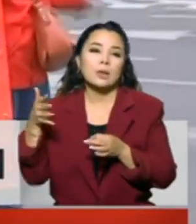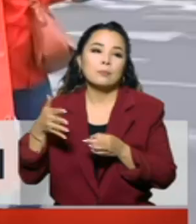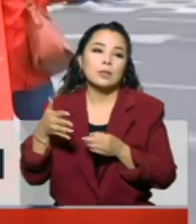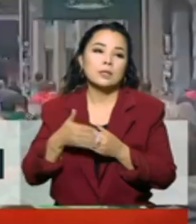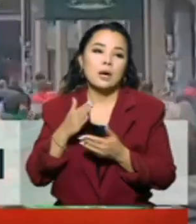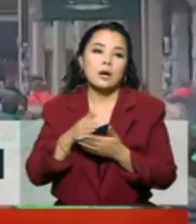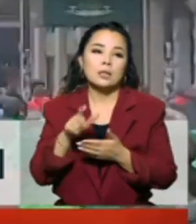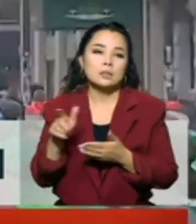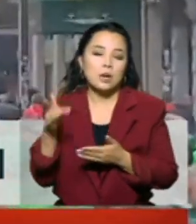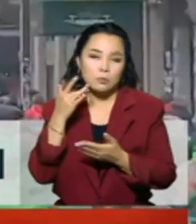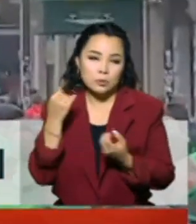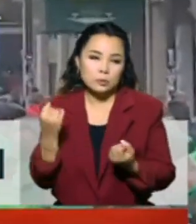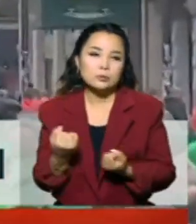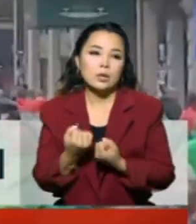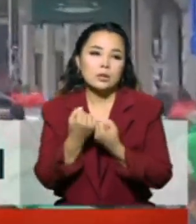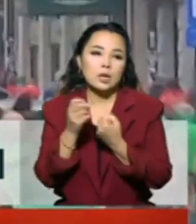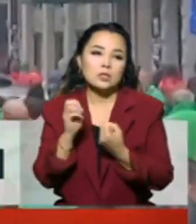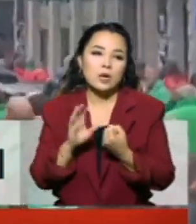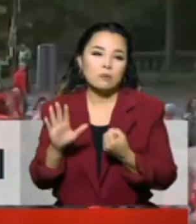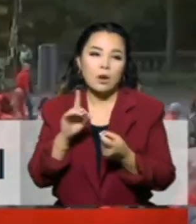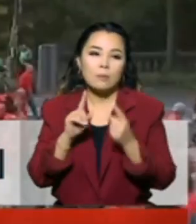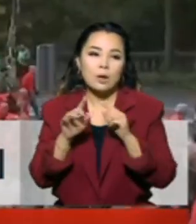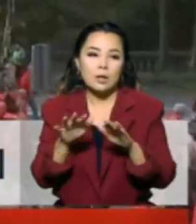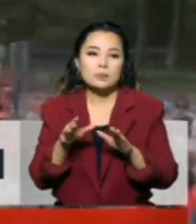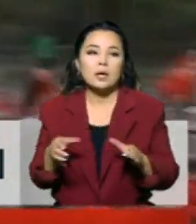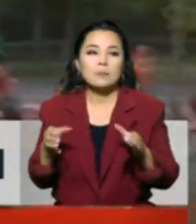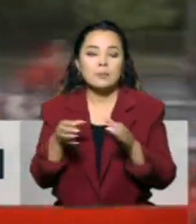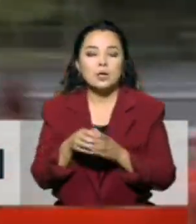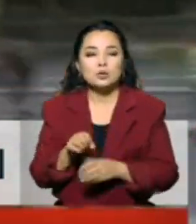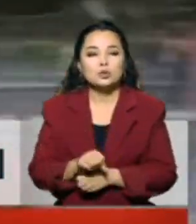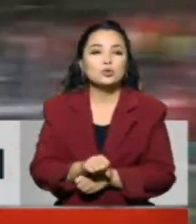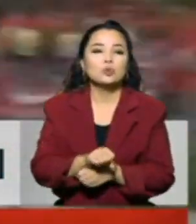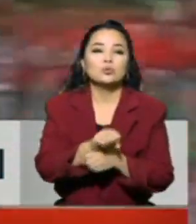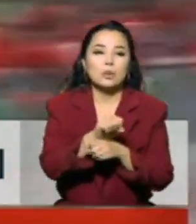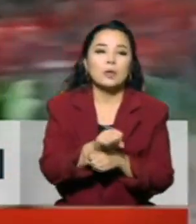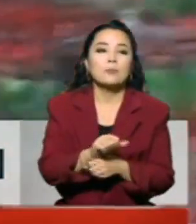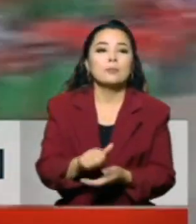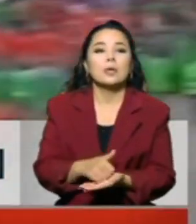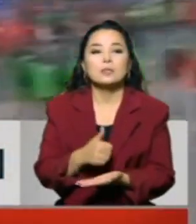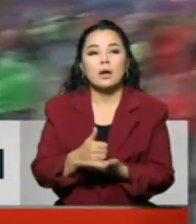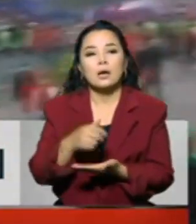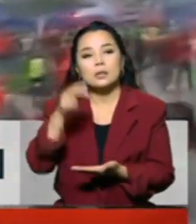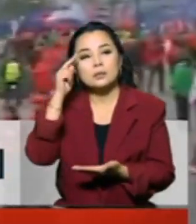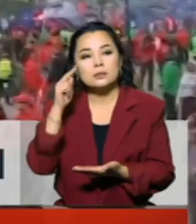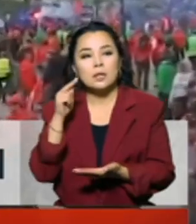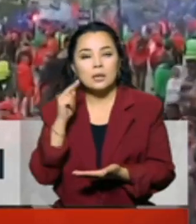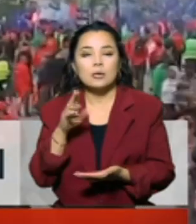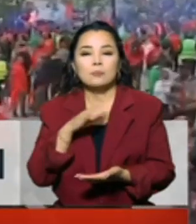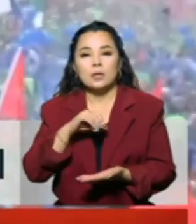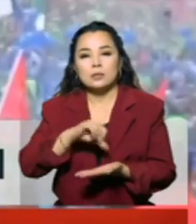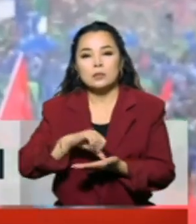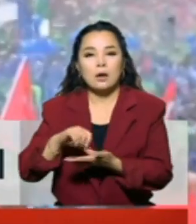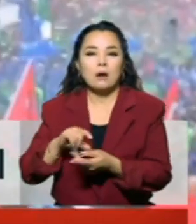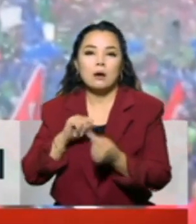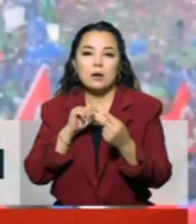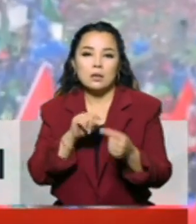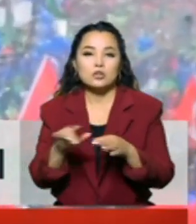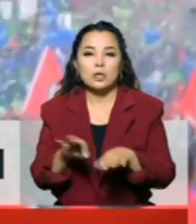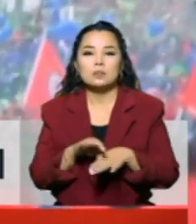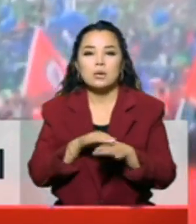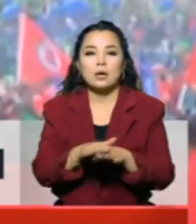адам қолдау көрсетуге келді. Еуропалық парламент алдында жиналған шерушілер биліктегілерге қытайлық демпингке қарсы шара